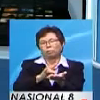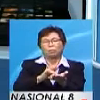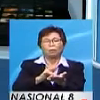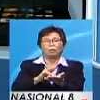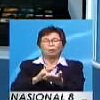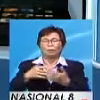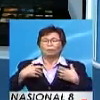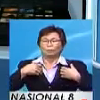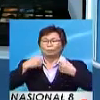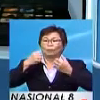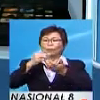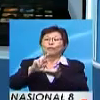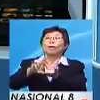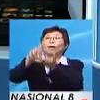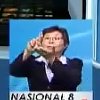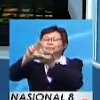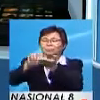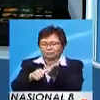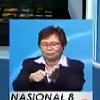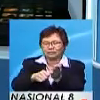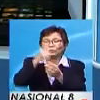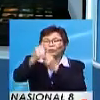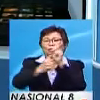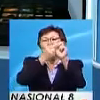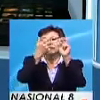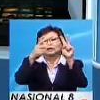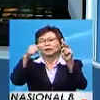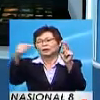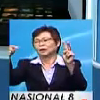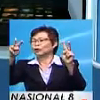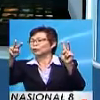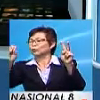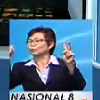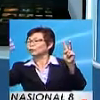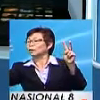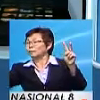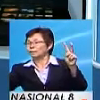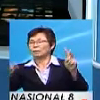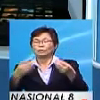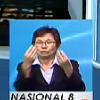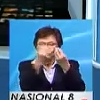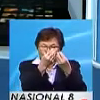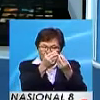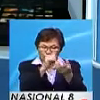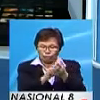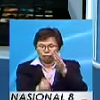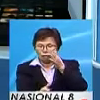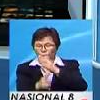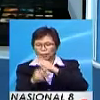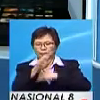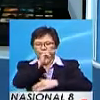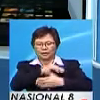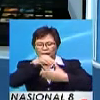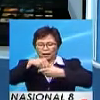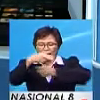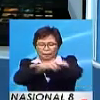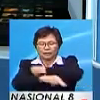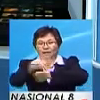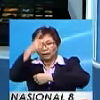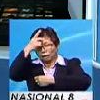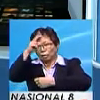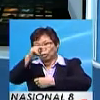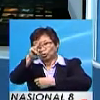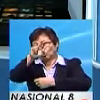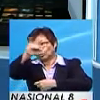dadah bagi tempoh 2013 hingga 2015 dari angka itu menurut timbalan Menteri Dalam Negeri Datuk Nor jazlan